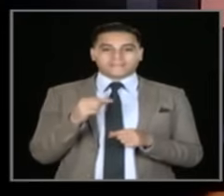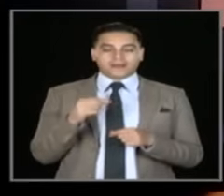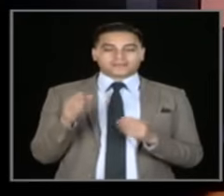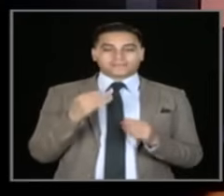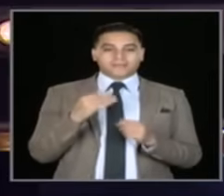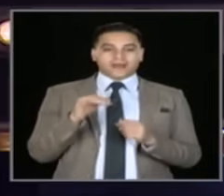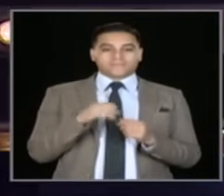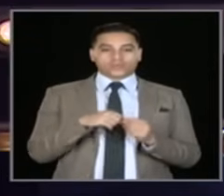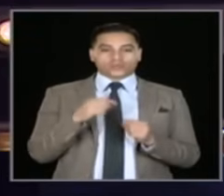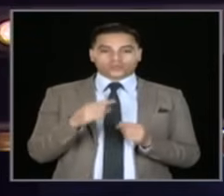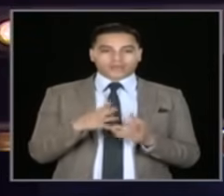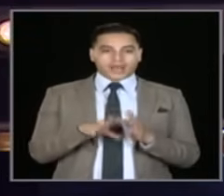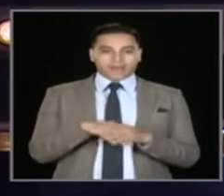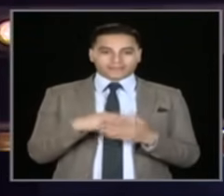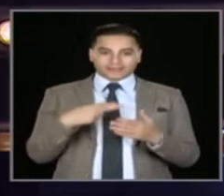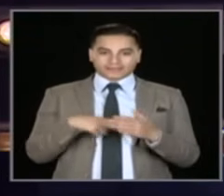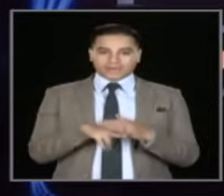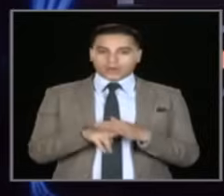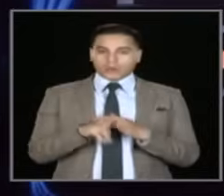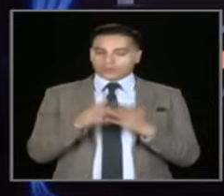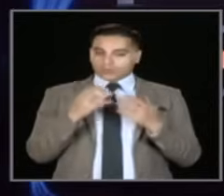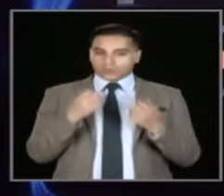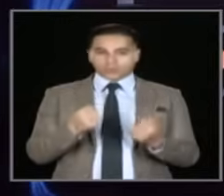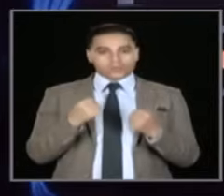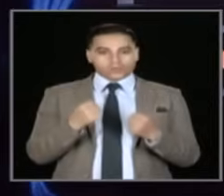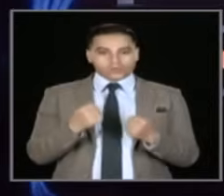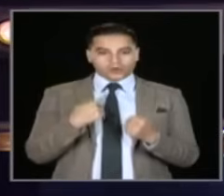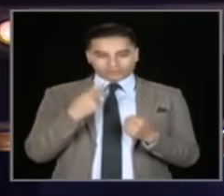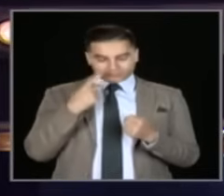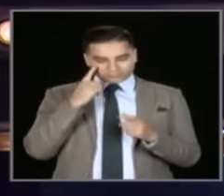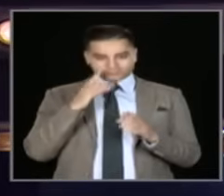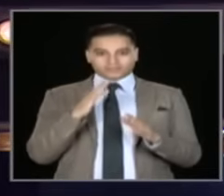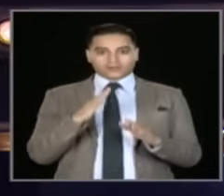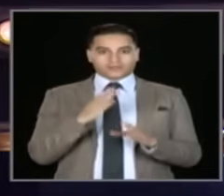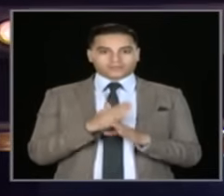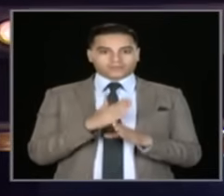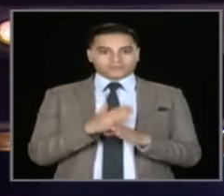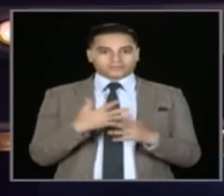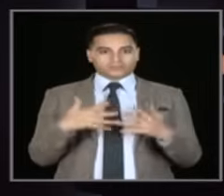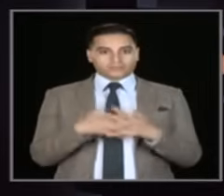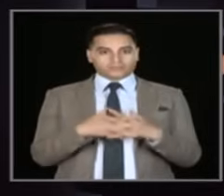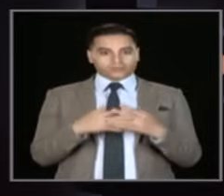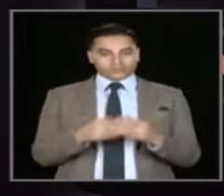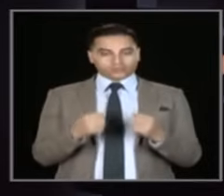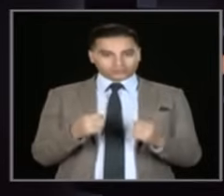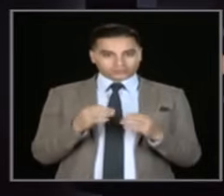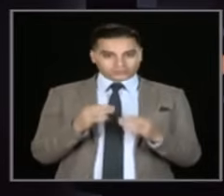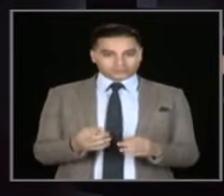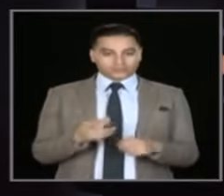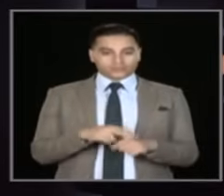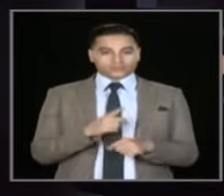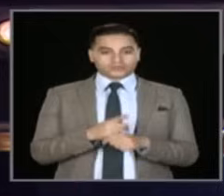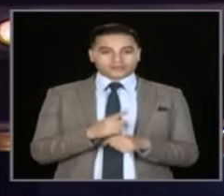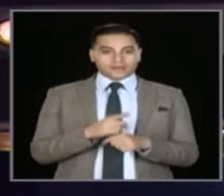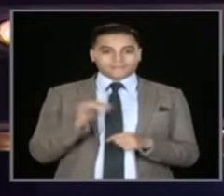عملوا حتة دويتو يتدرس. أنا بقى عندي حالة ذهول من أدائهم مع بعض كمان. يعني الأستاذ